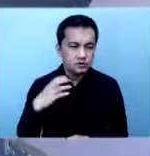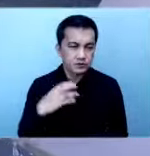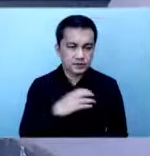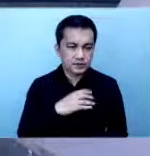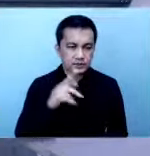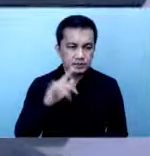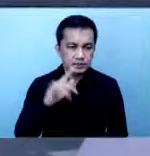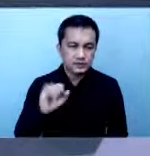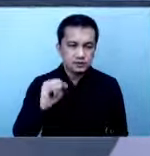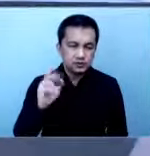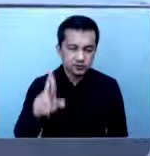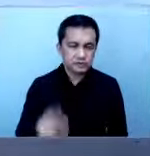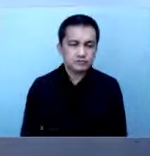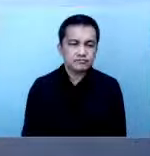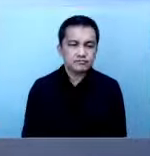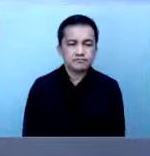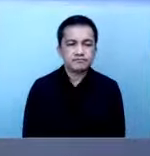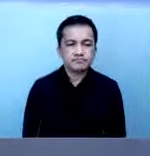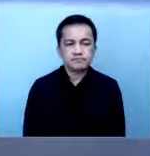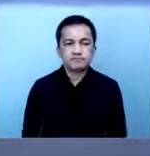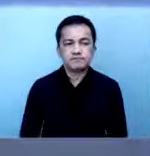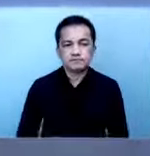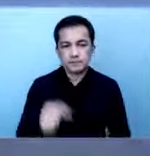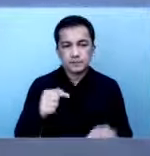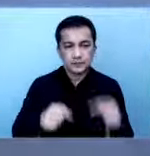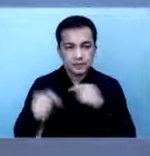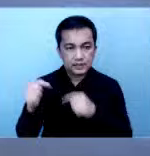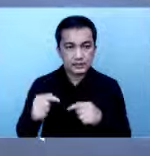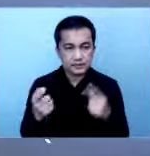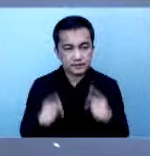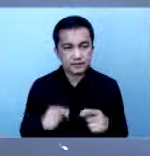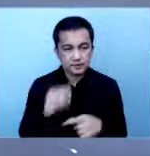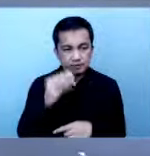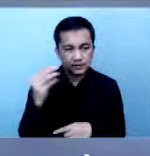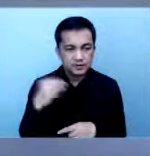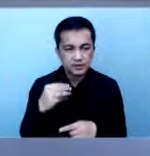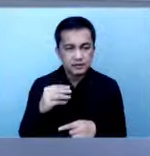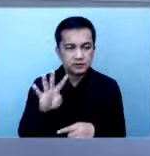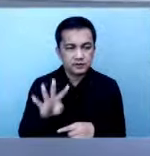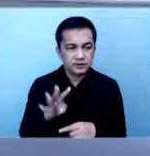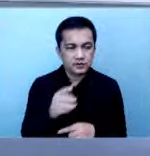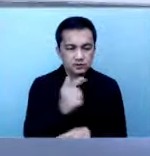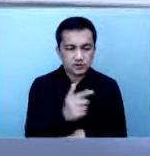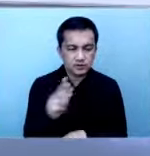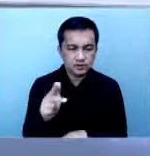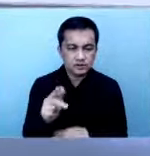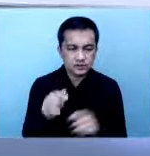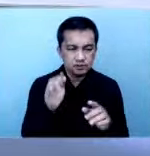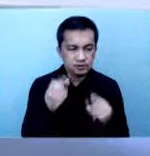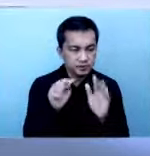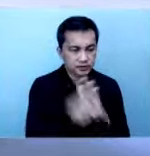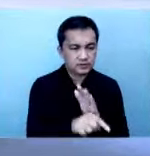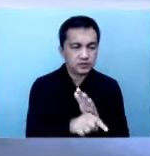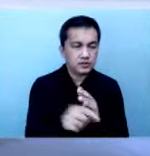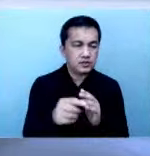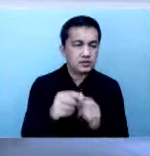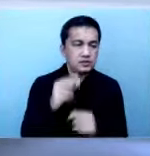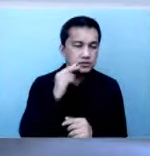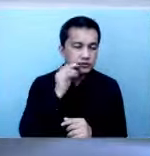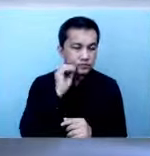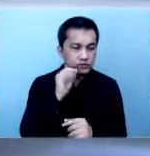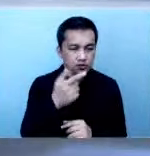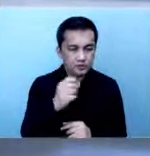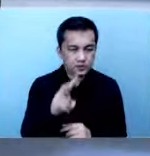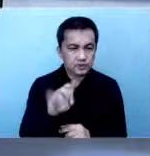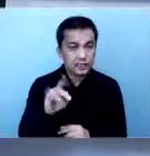Jr. Balikan lang po natin ang mga pangyayari. March 4, 2023, nang patayin si Noy Negros Oriental Governor Ruel